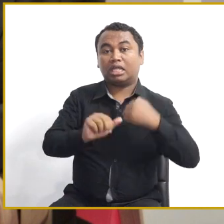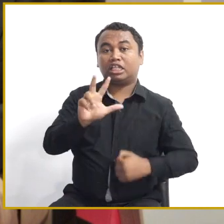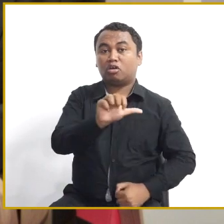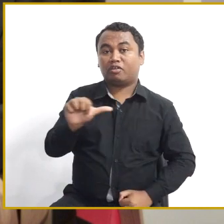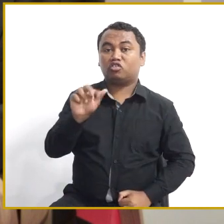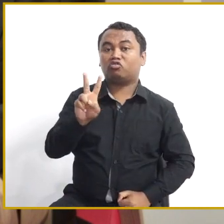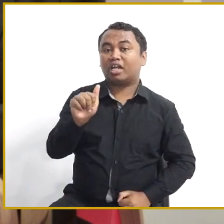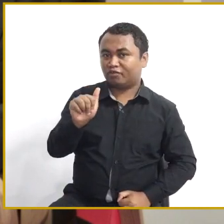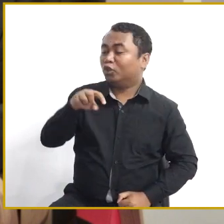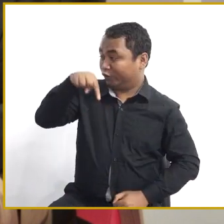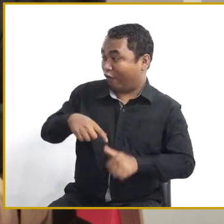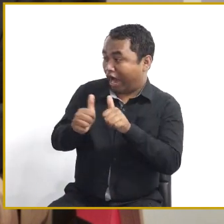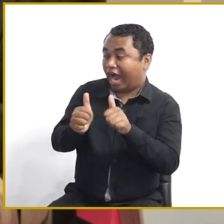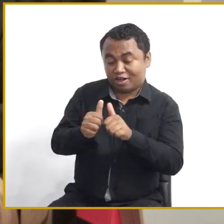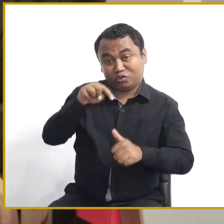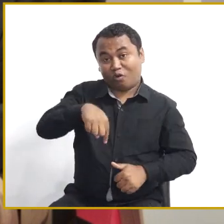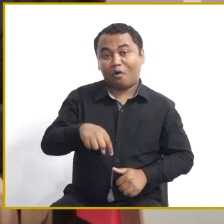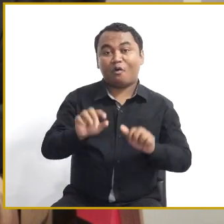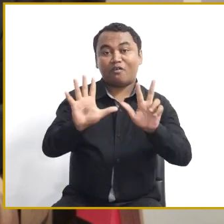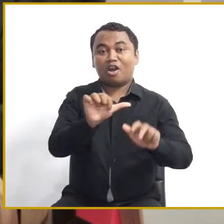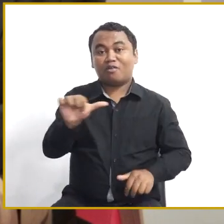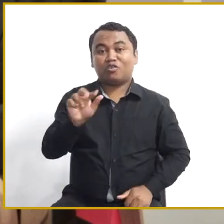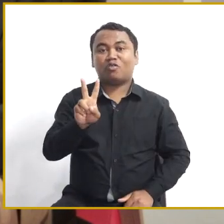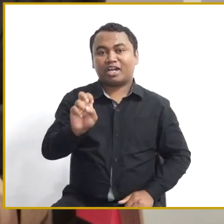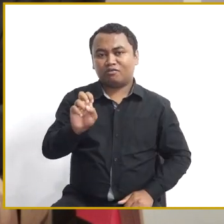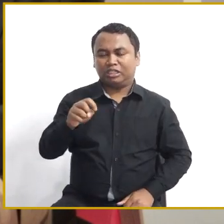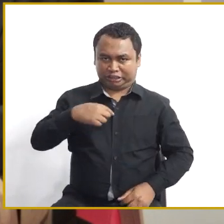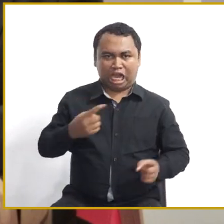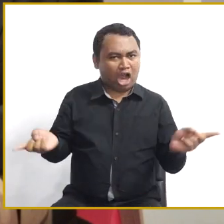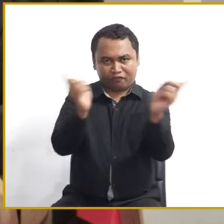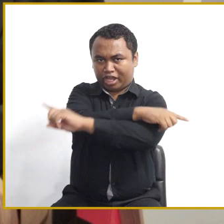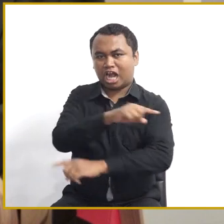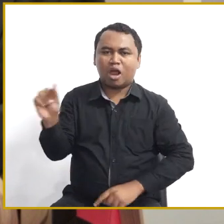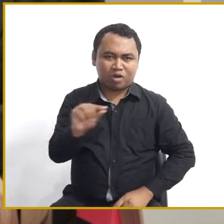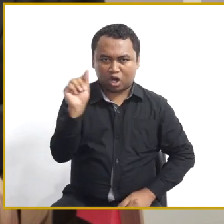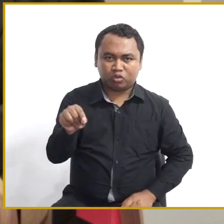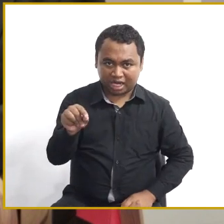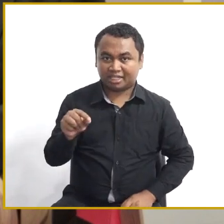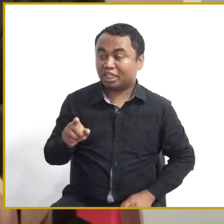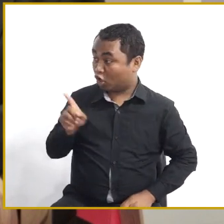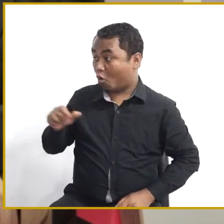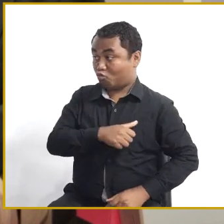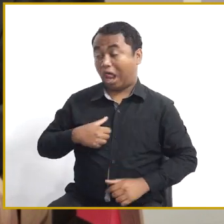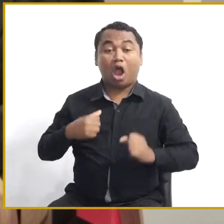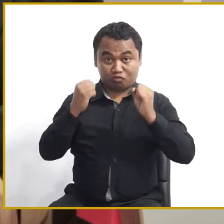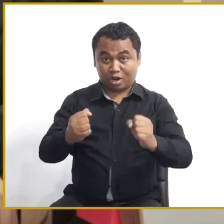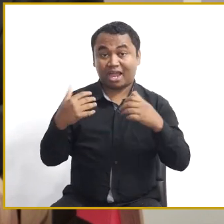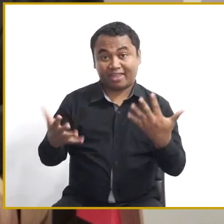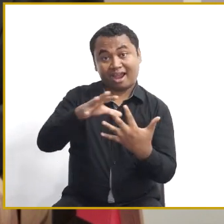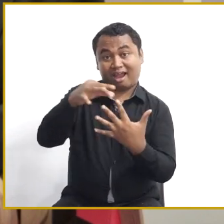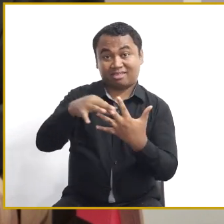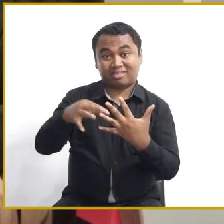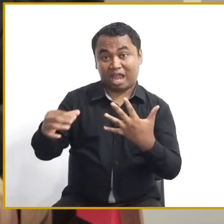2020 manantanina ity ny taona 2020 sy 2020, averiko apetraka aminao ny fanontaniana amin'izao hoe ianao ve mbola vonona